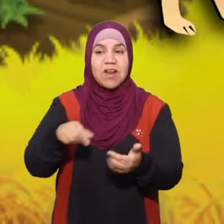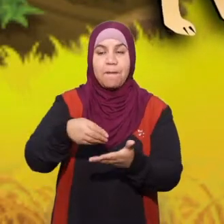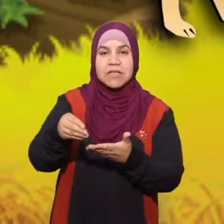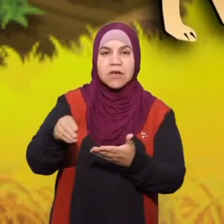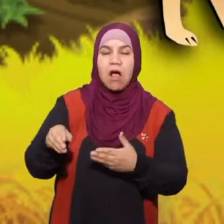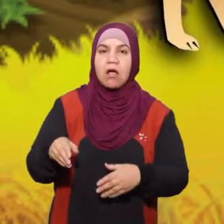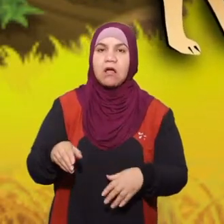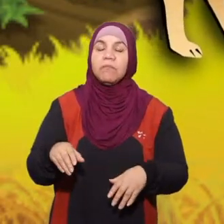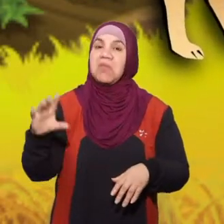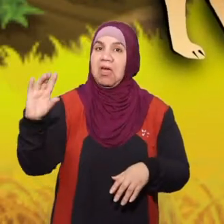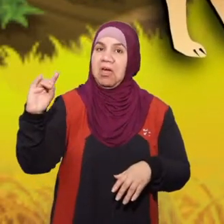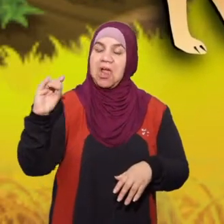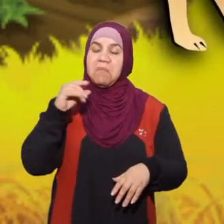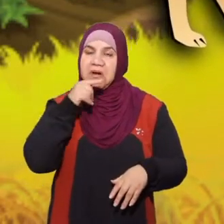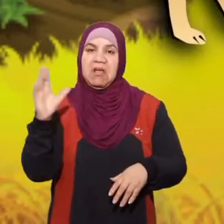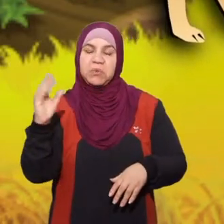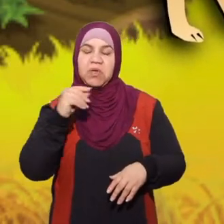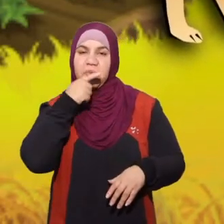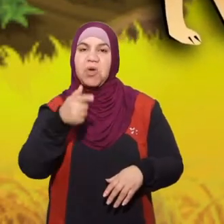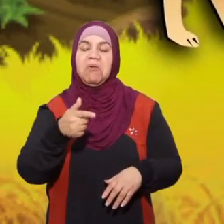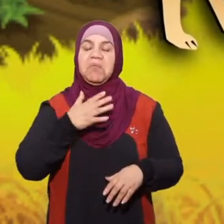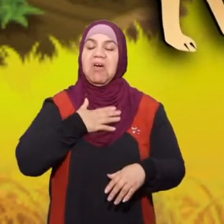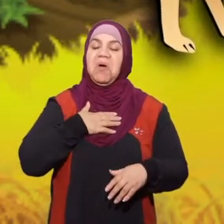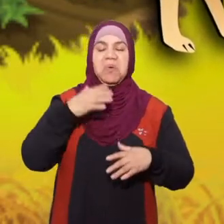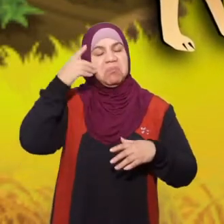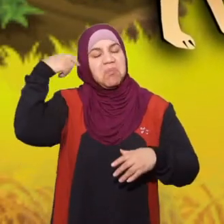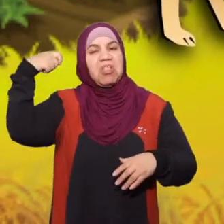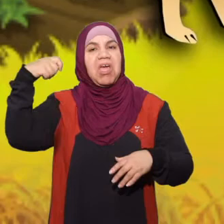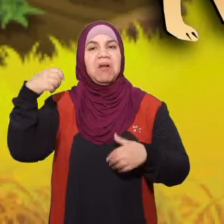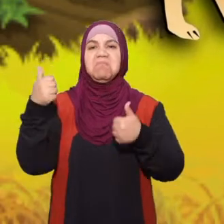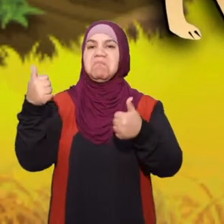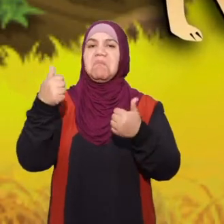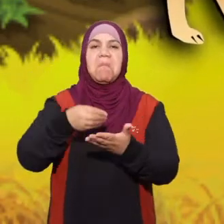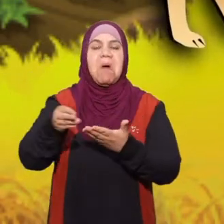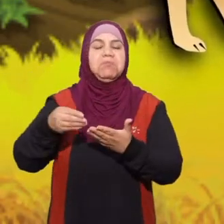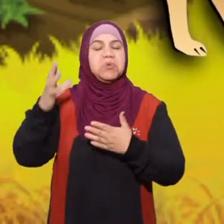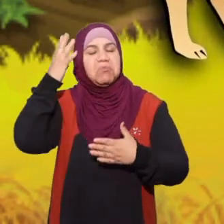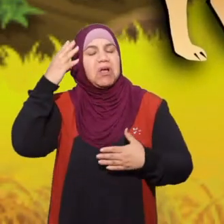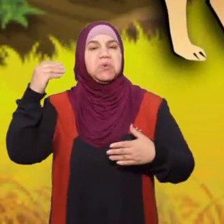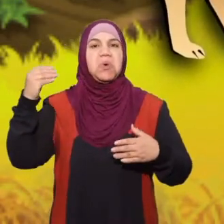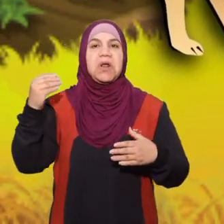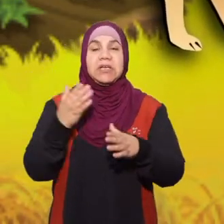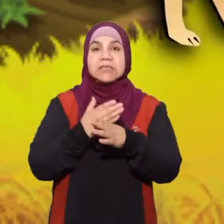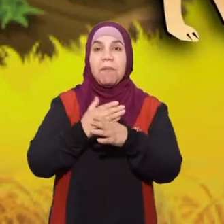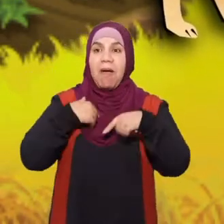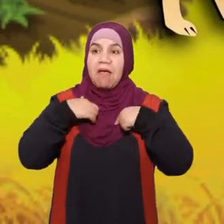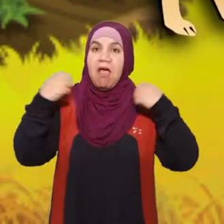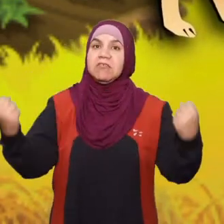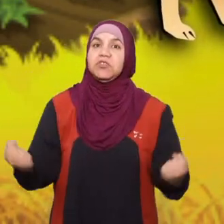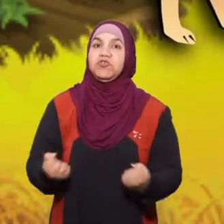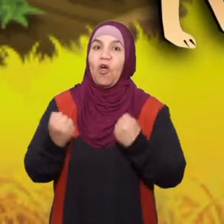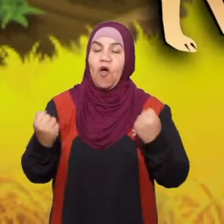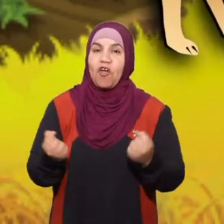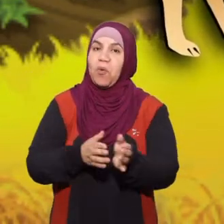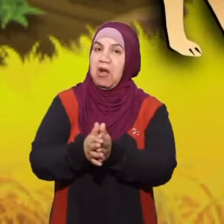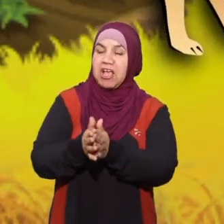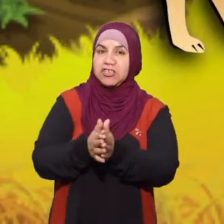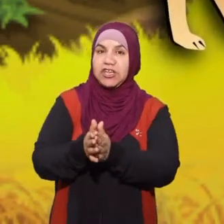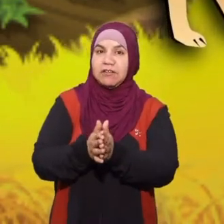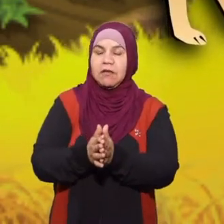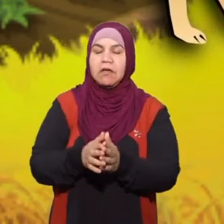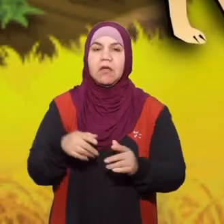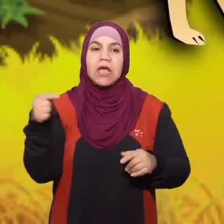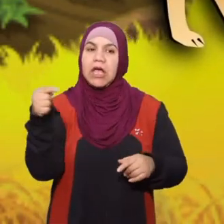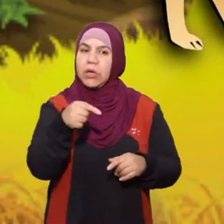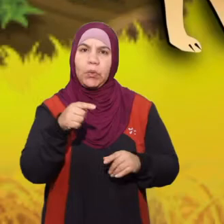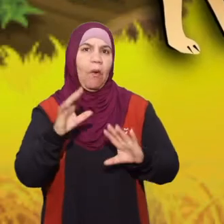المزرعة؟ صاحب المزرعة مسرور مني وأنا أبذل جهدي، كيف